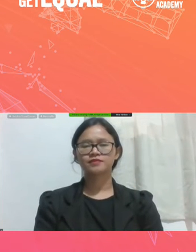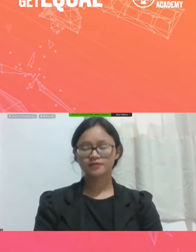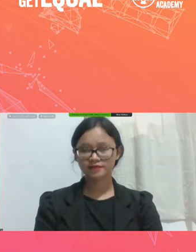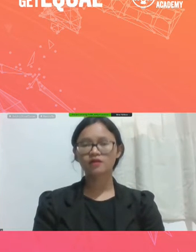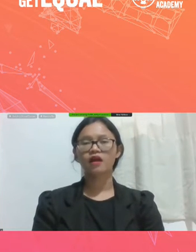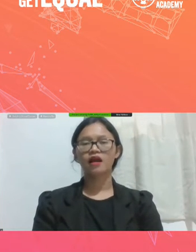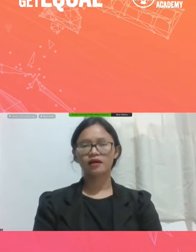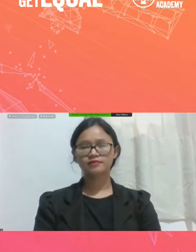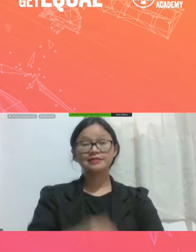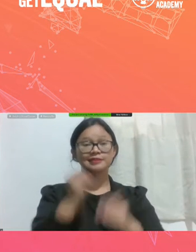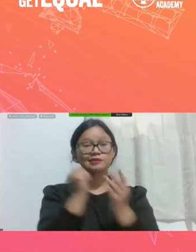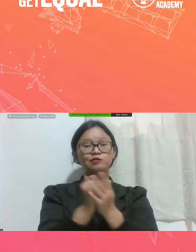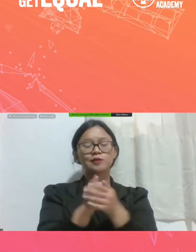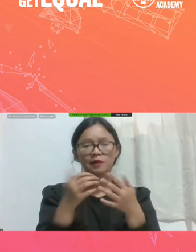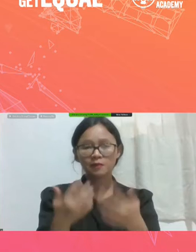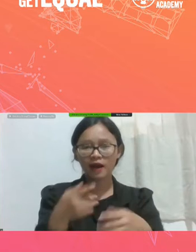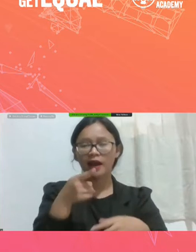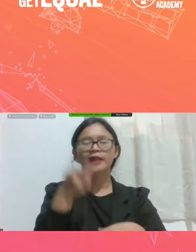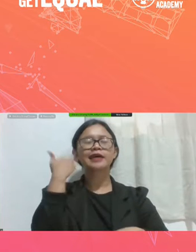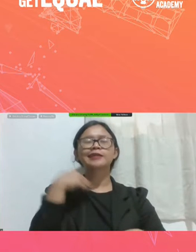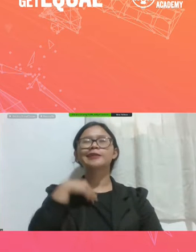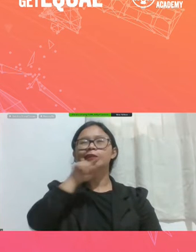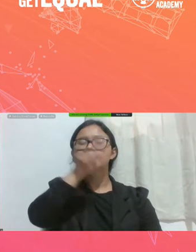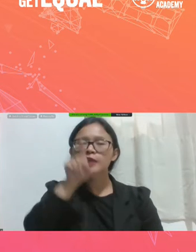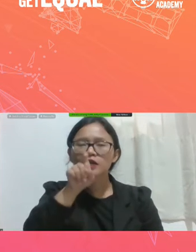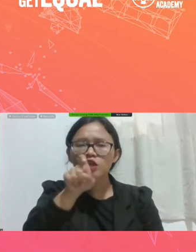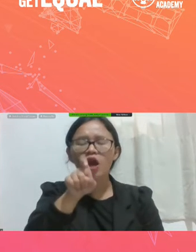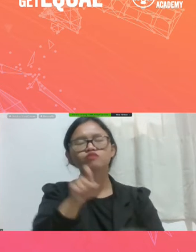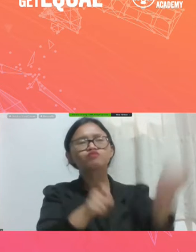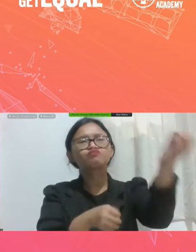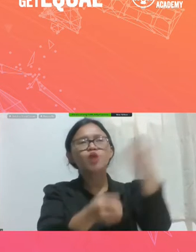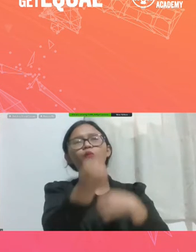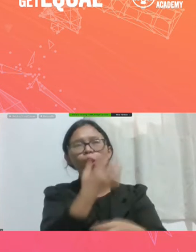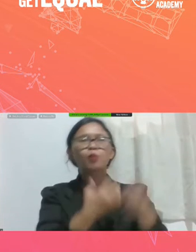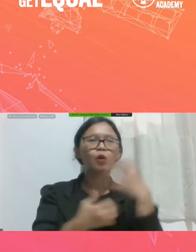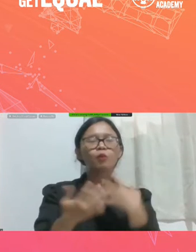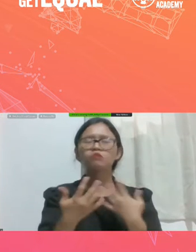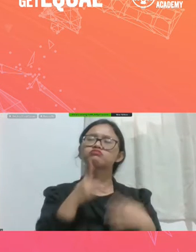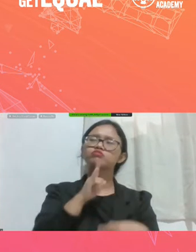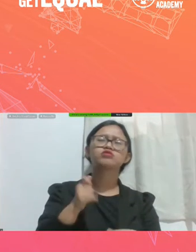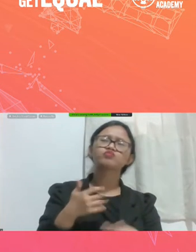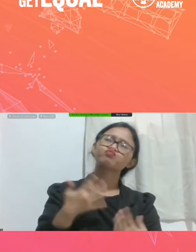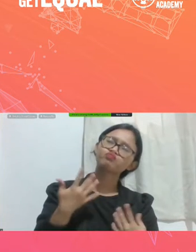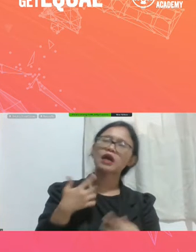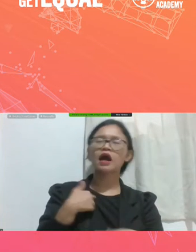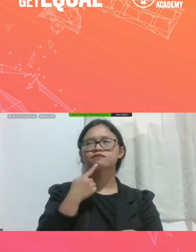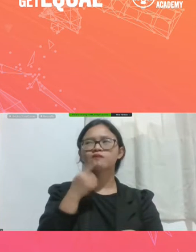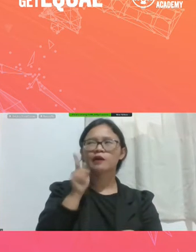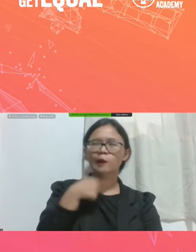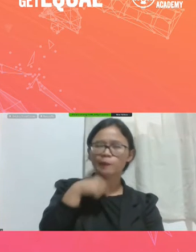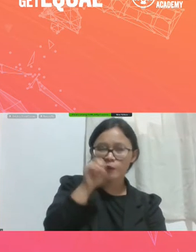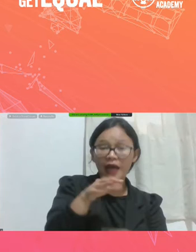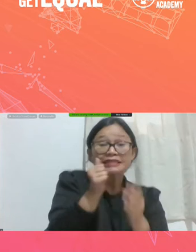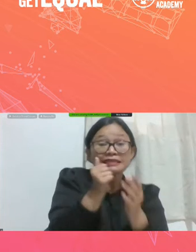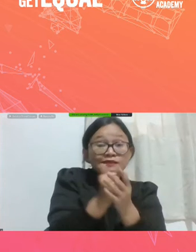ternyata ketika kita tanyakan memang jawabannya tidak terlalu tinggi ya, apakah mereka mengalami atau tidak. Ternyata ada korelasi